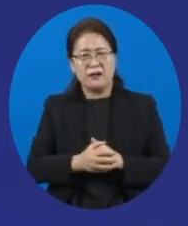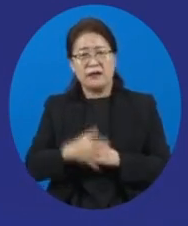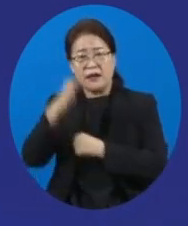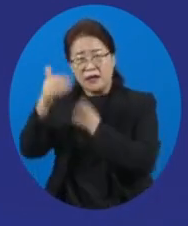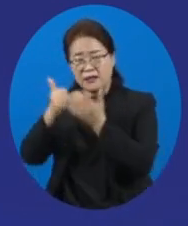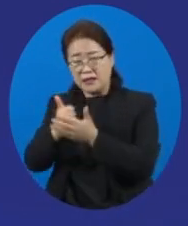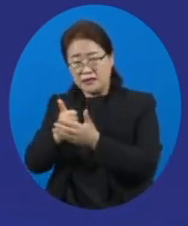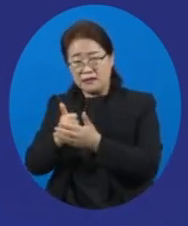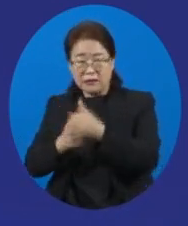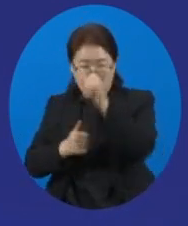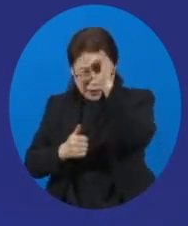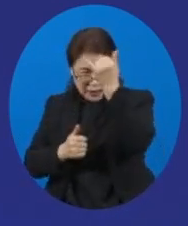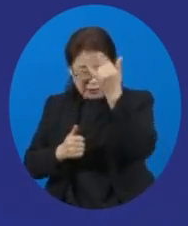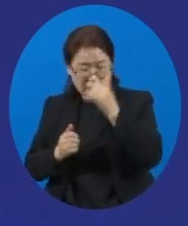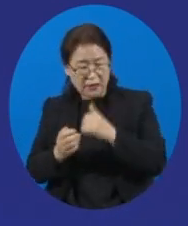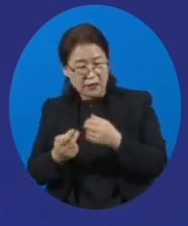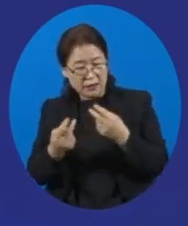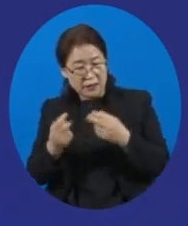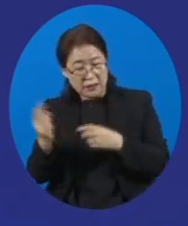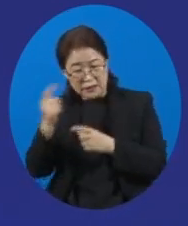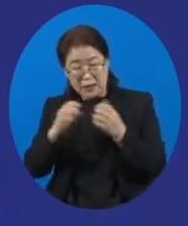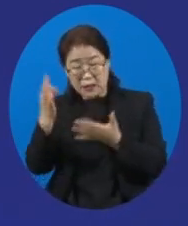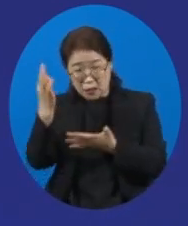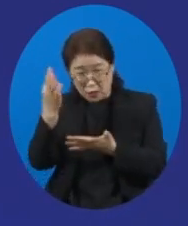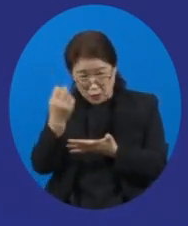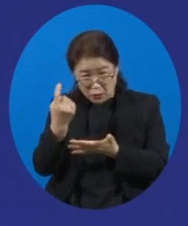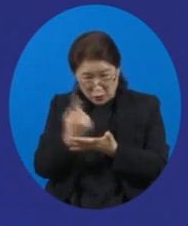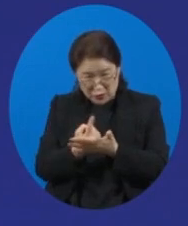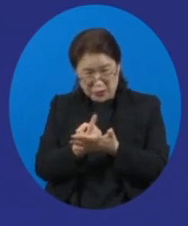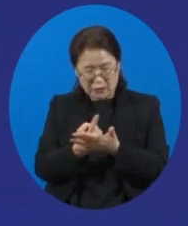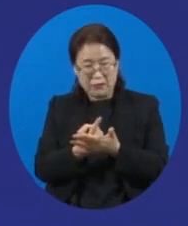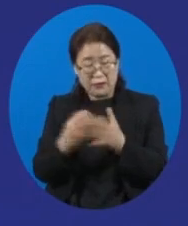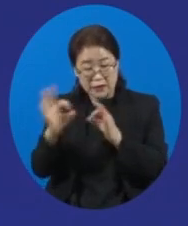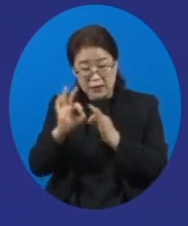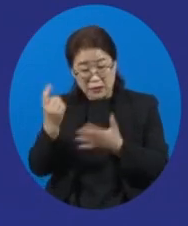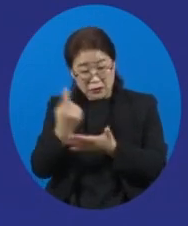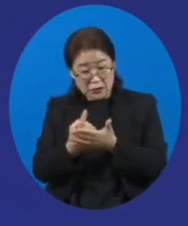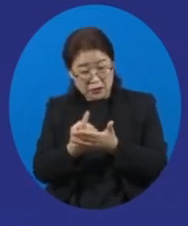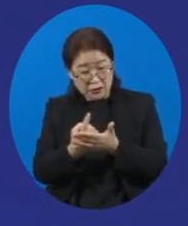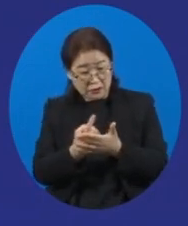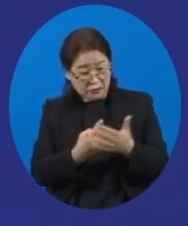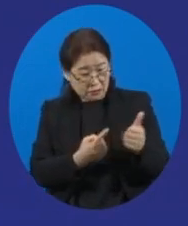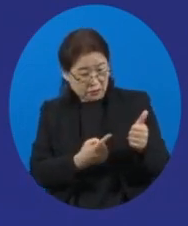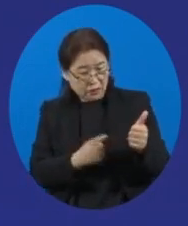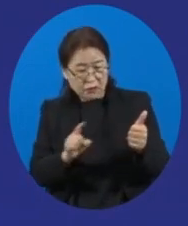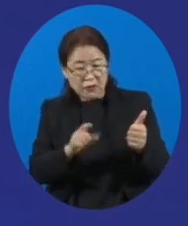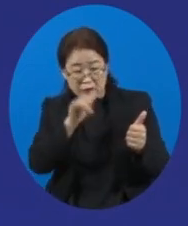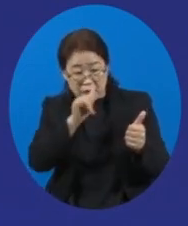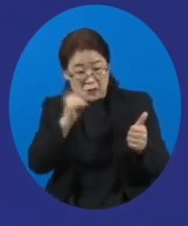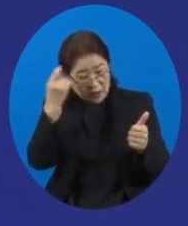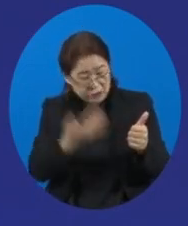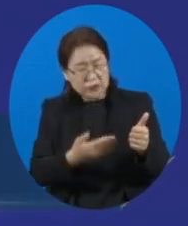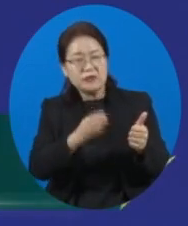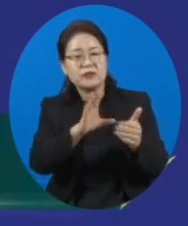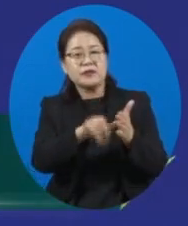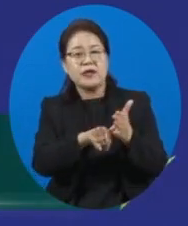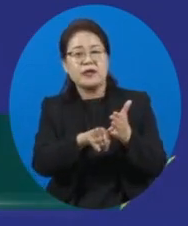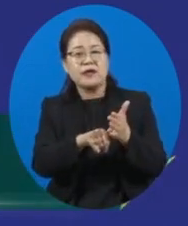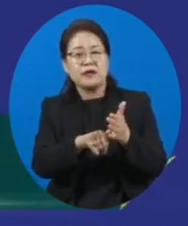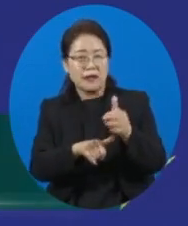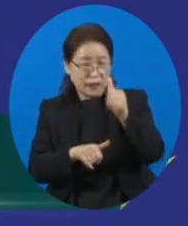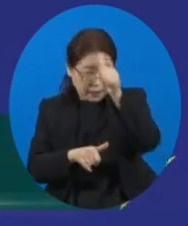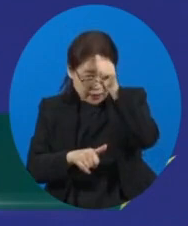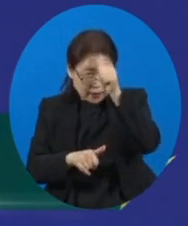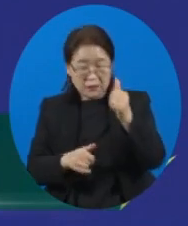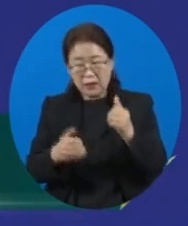하나님께서 아담과 하와를 찾아오사 내가 어디 있느냐 라고 물으실 때에 아담은 이렇게 대답을